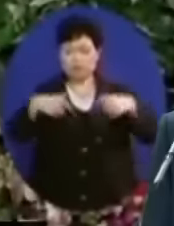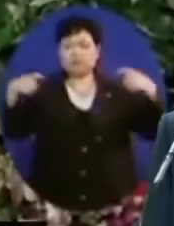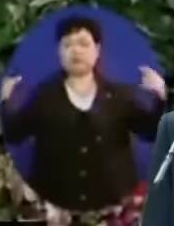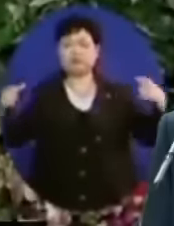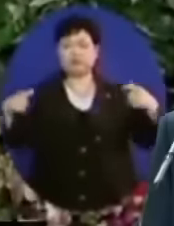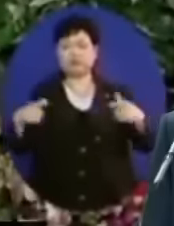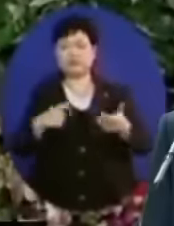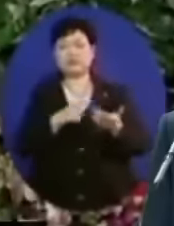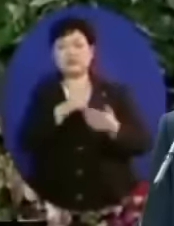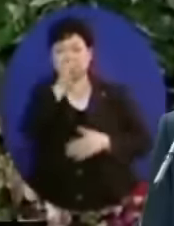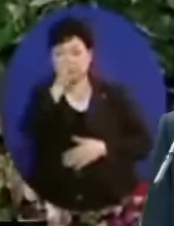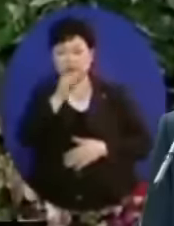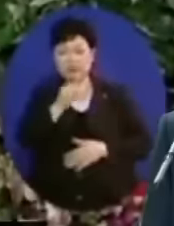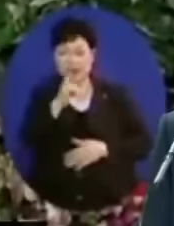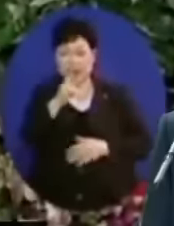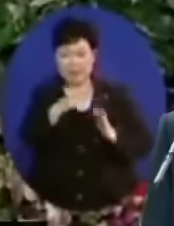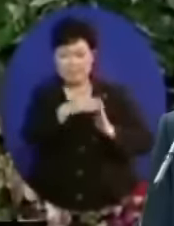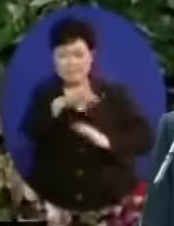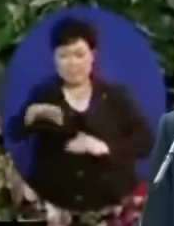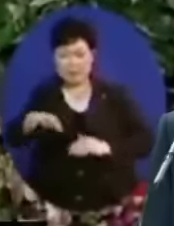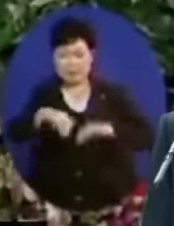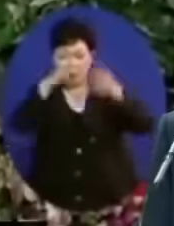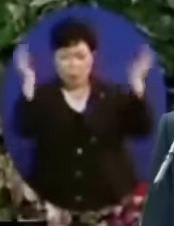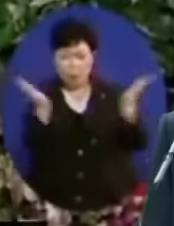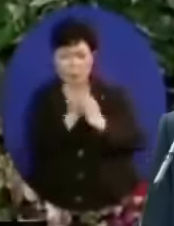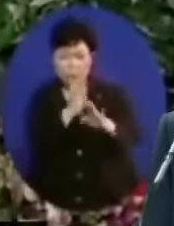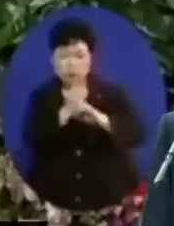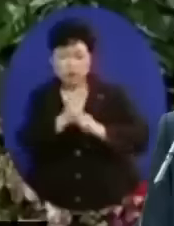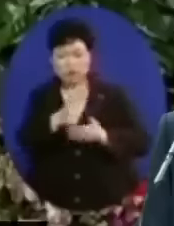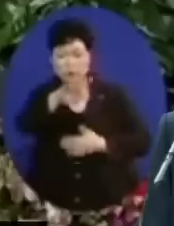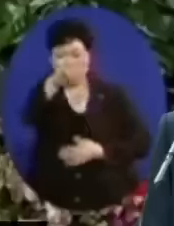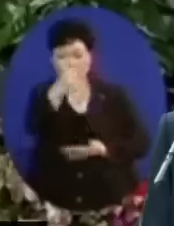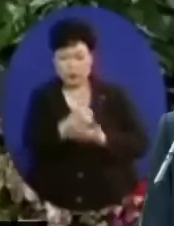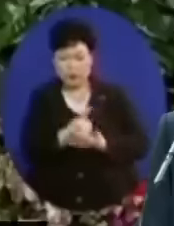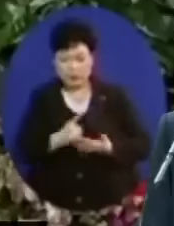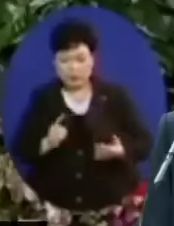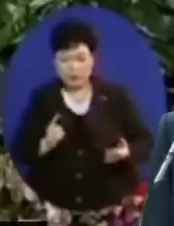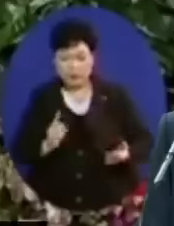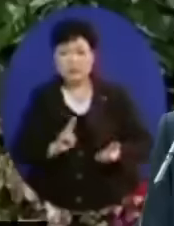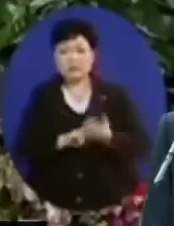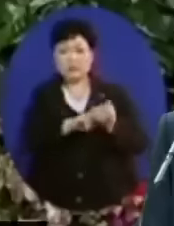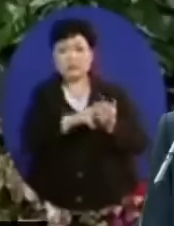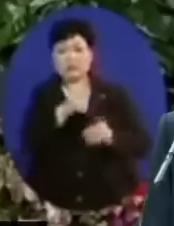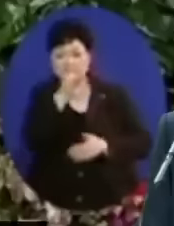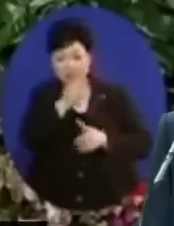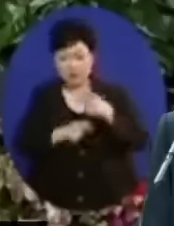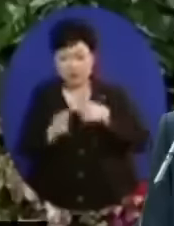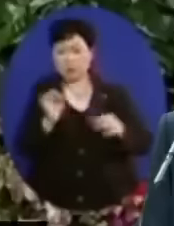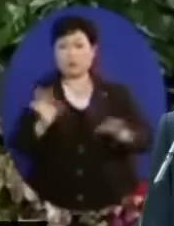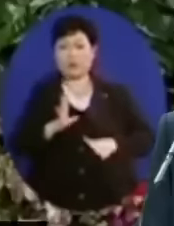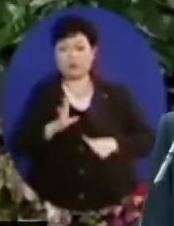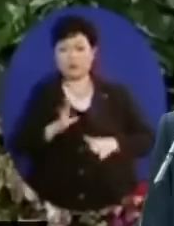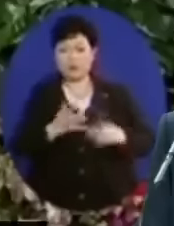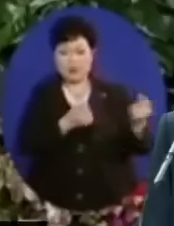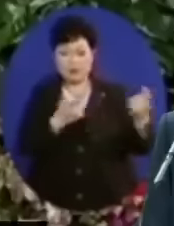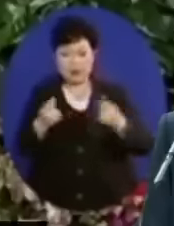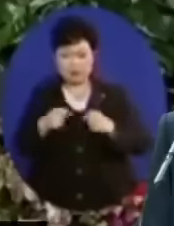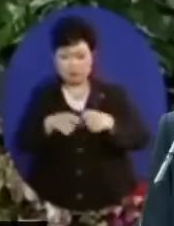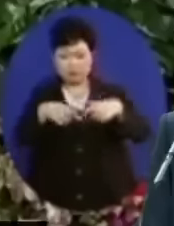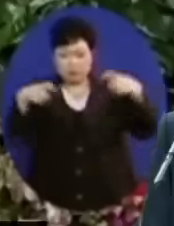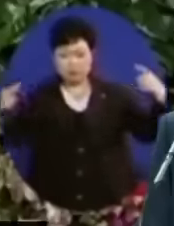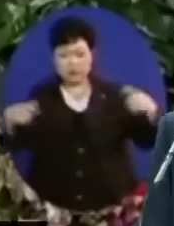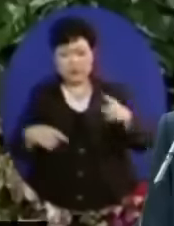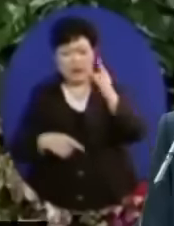일어났습니다. 한 마을 전체가 주님 앞으로 돌아오는 기적적인 변화가 일어나는 건데, 그런데 더욱 놀라운 것은 이러한 부흥이